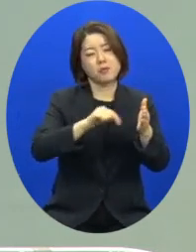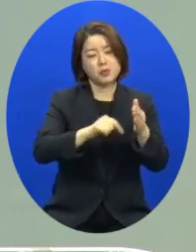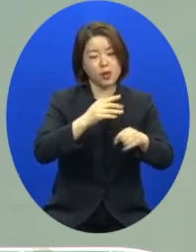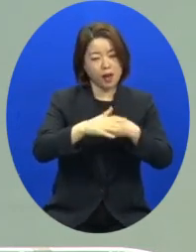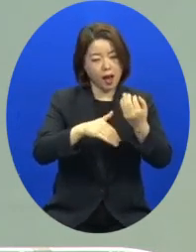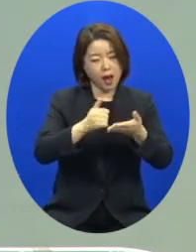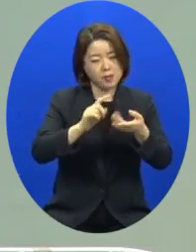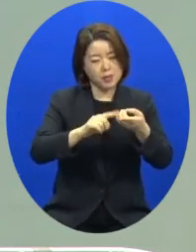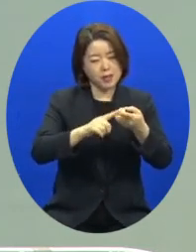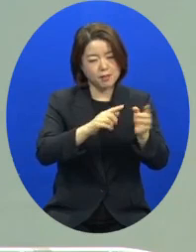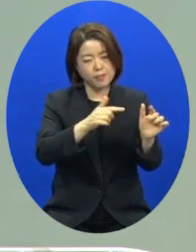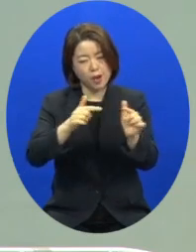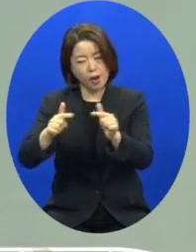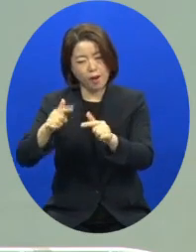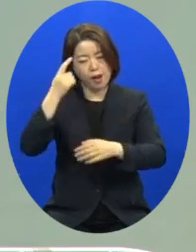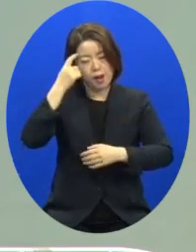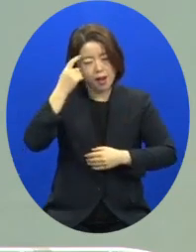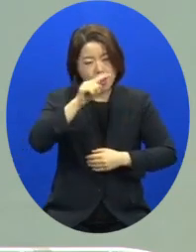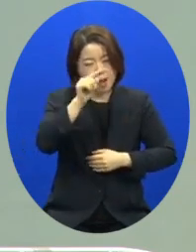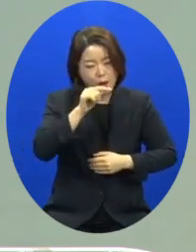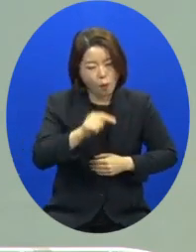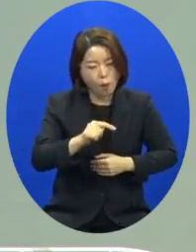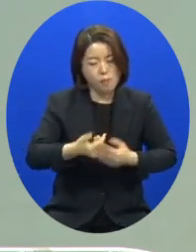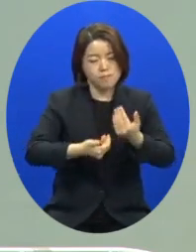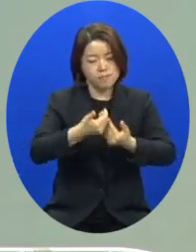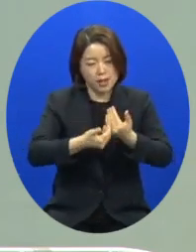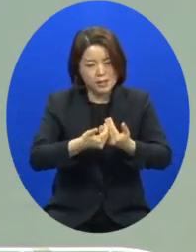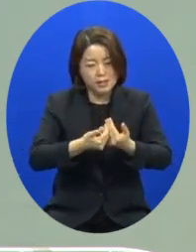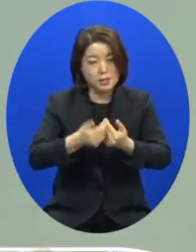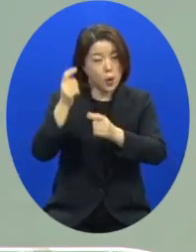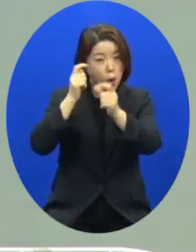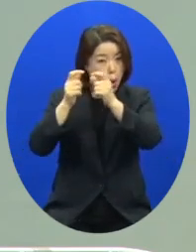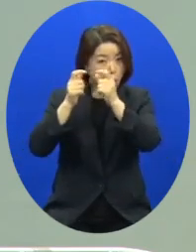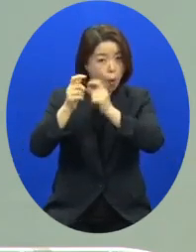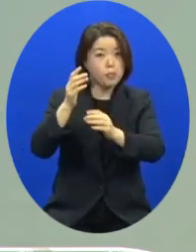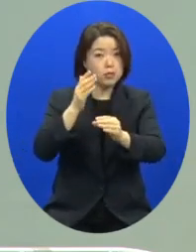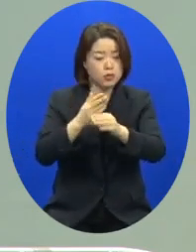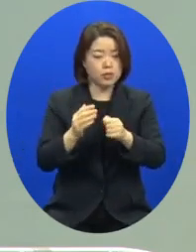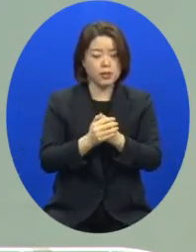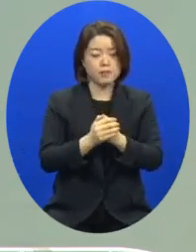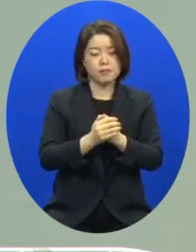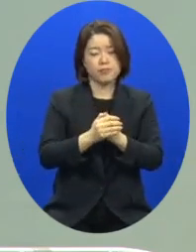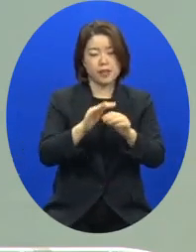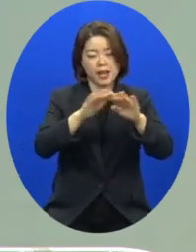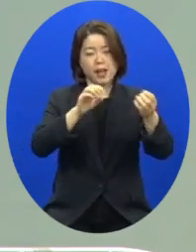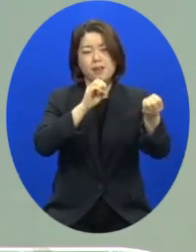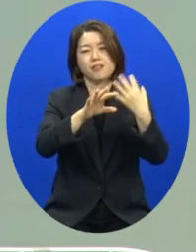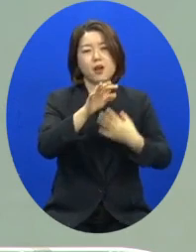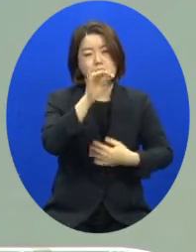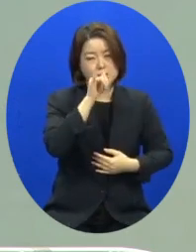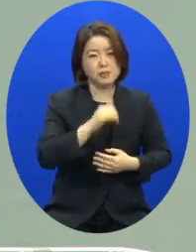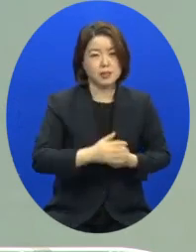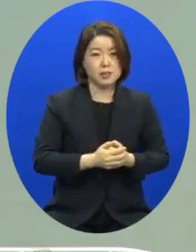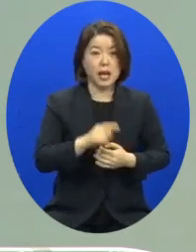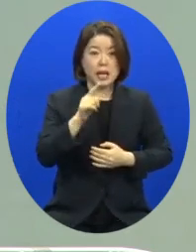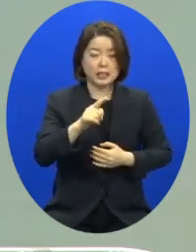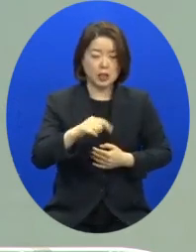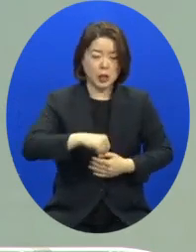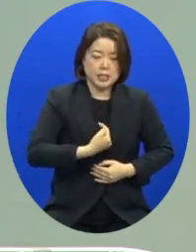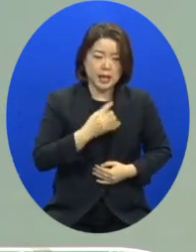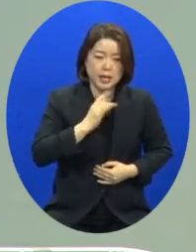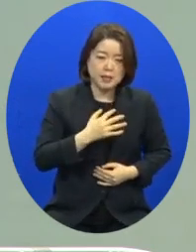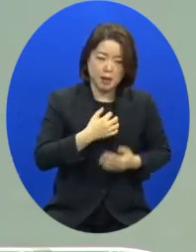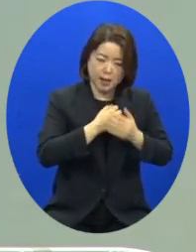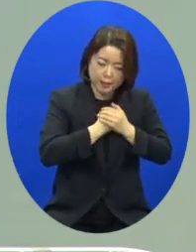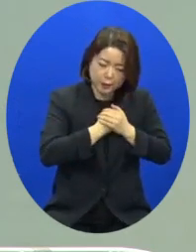가지 의문들, 갈등들, 그런 고민들을 하다가 답을 찾았습니다. 그런데 그걸 자기만